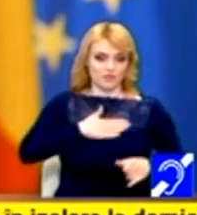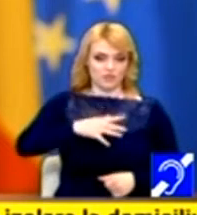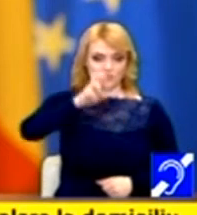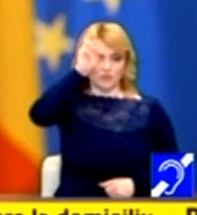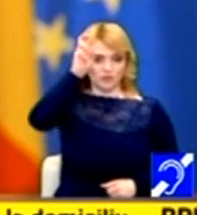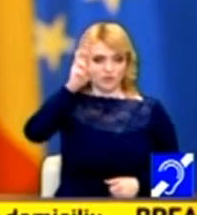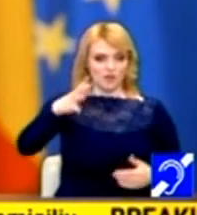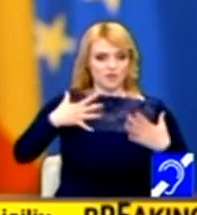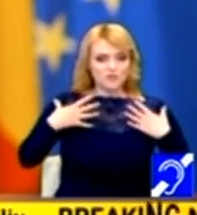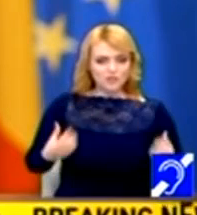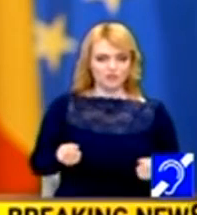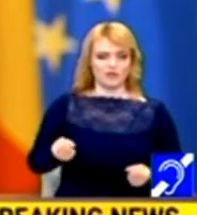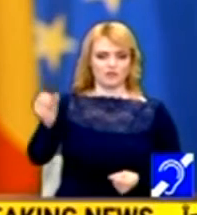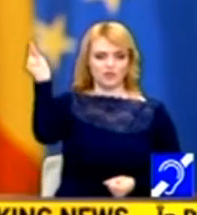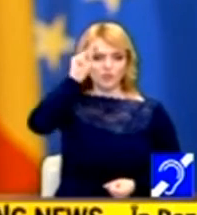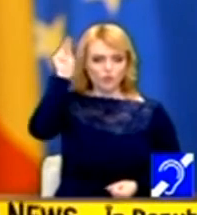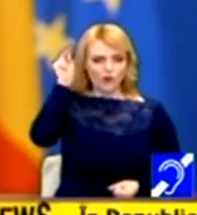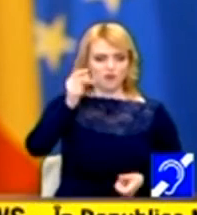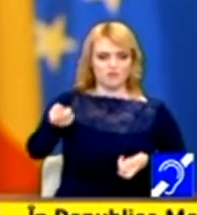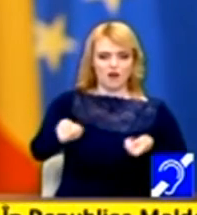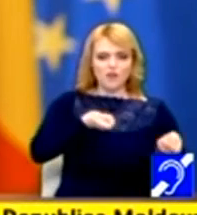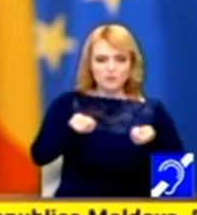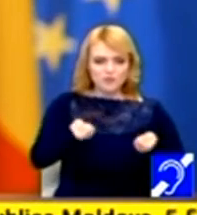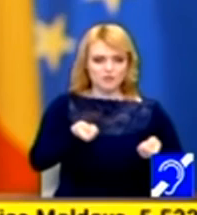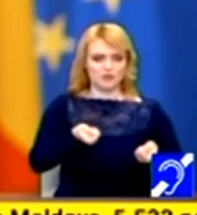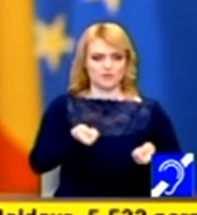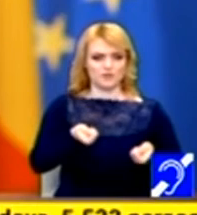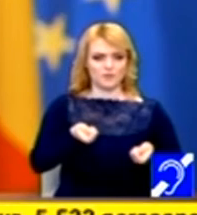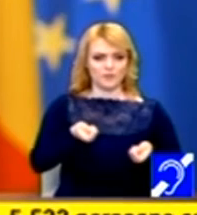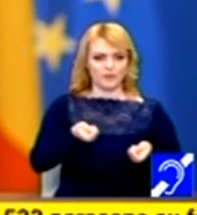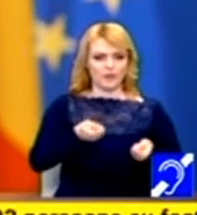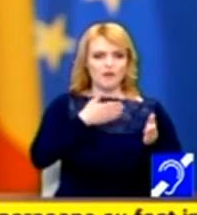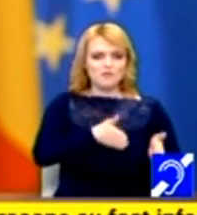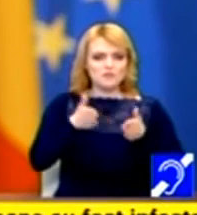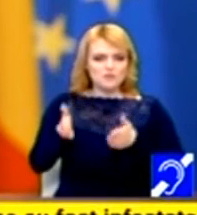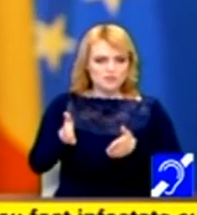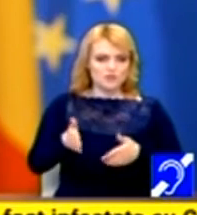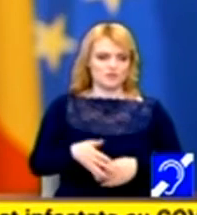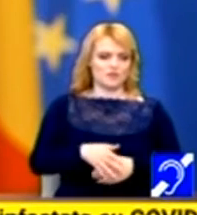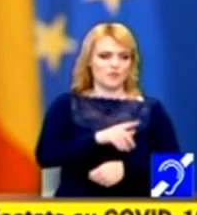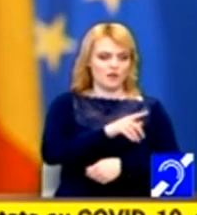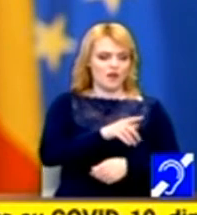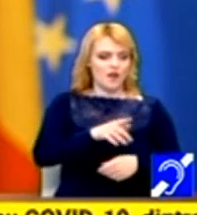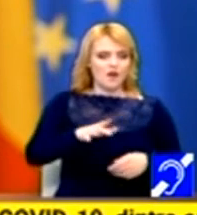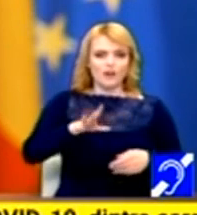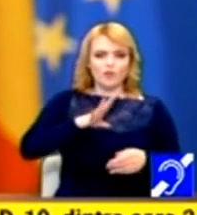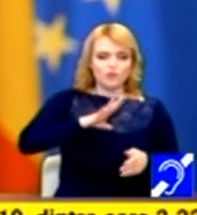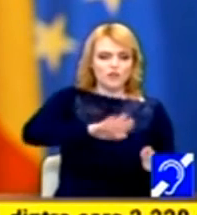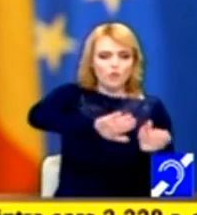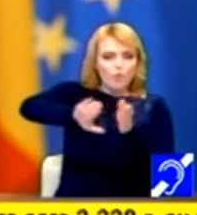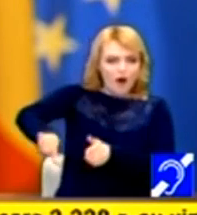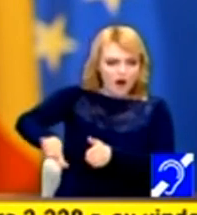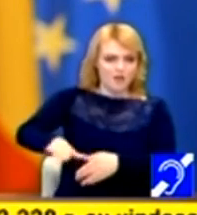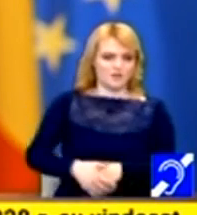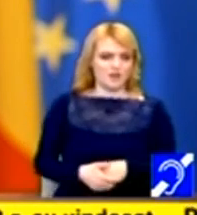Sănătatea, educația, administrația, sistemele ignorate atâția ani și